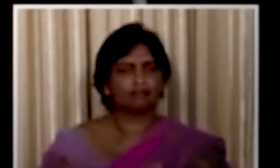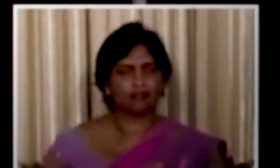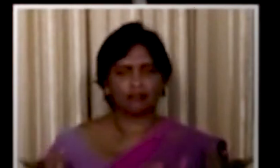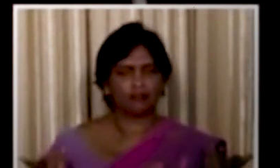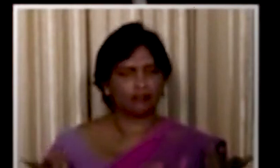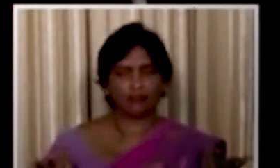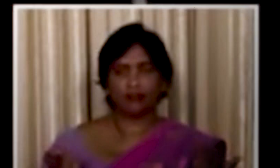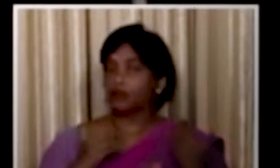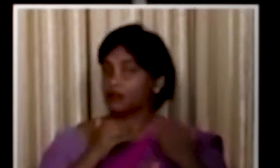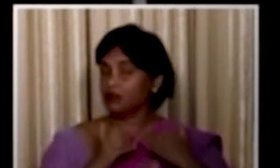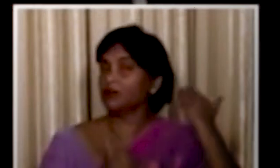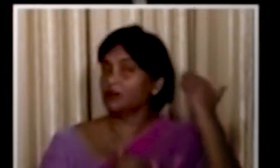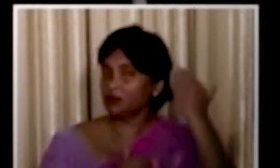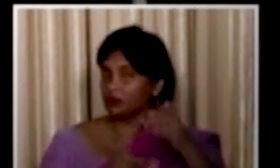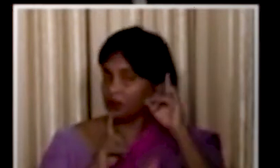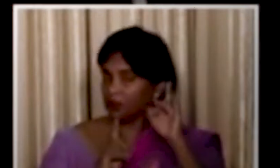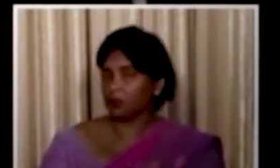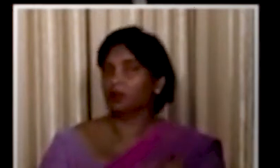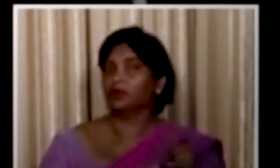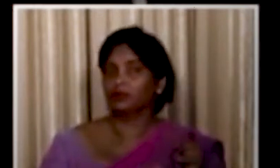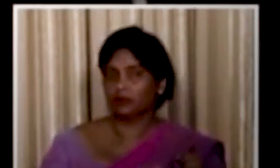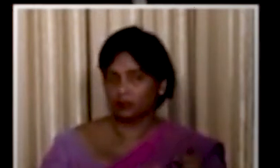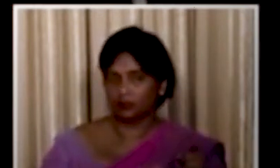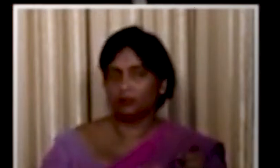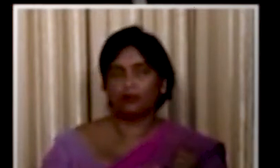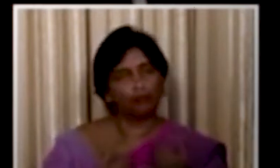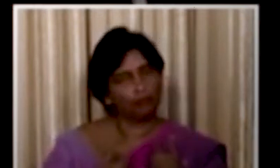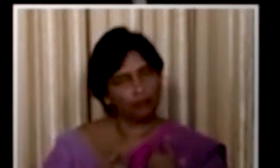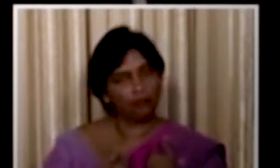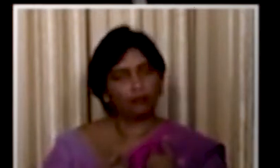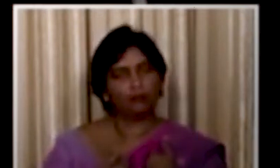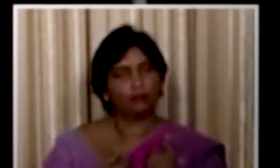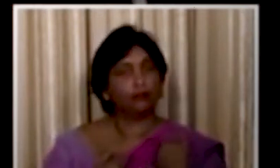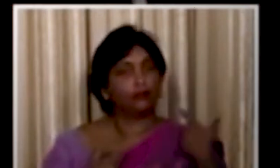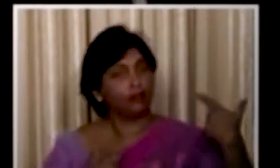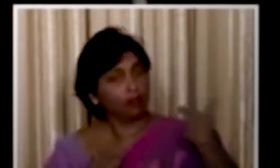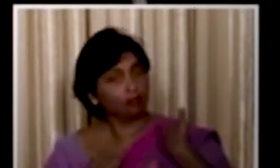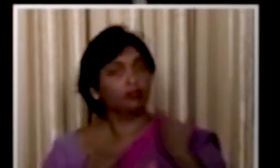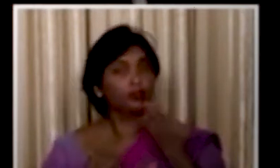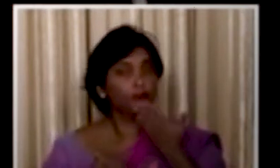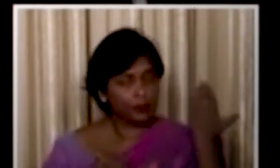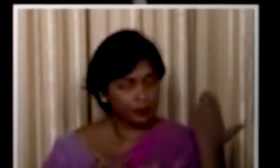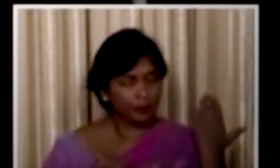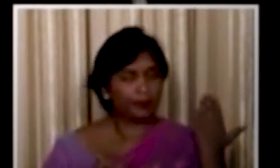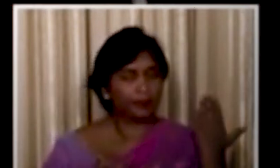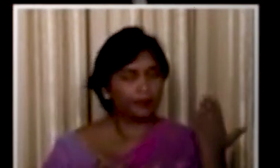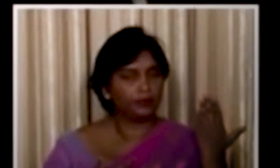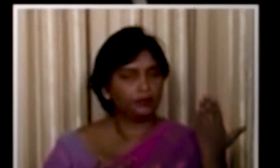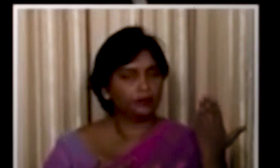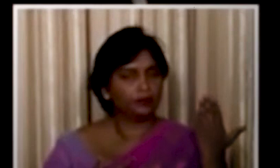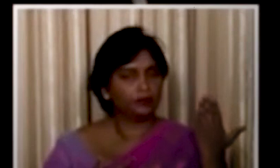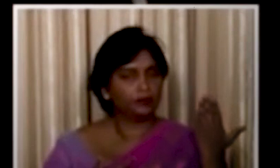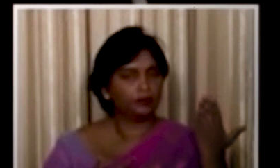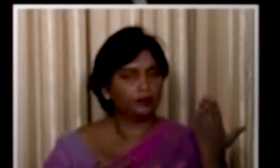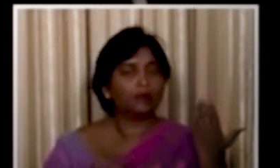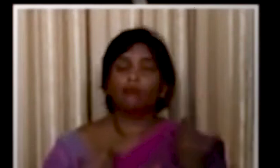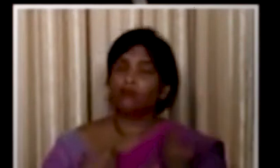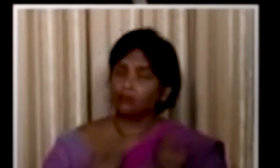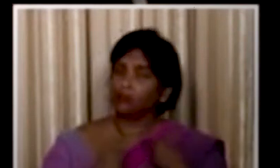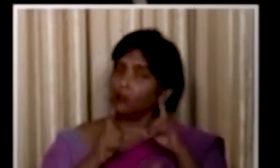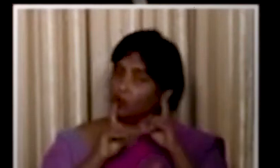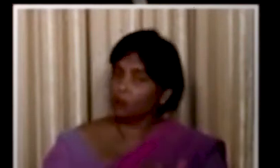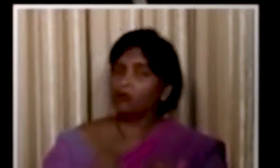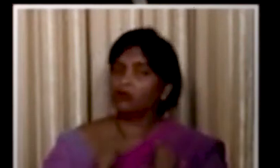எதிர்காலத்தில் எங்கள் மீதும் துப்பாக்கியால் எங்களுக்கும் துப்பாக்கியால் சுட்டால், நாங்கள்